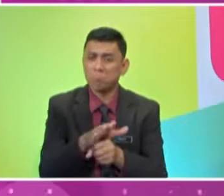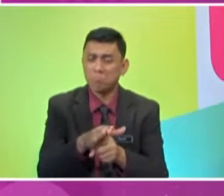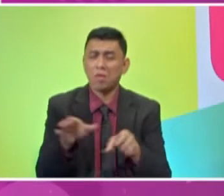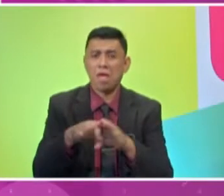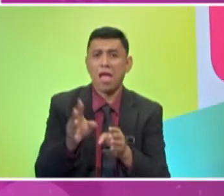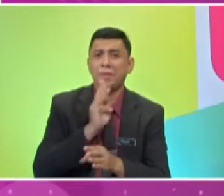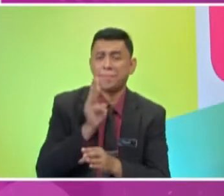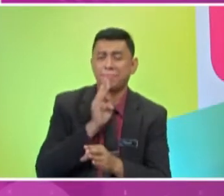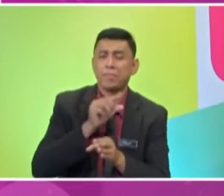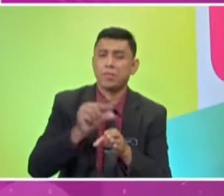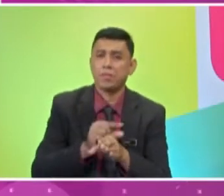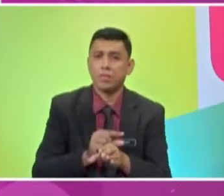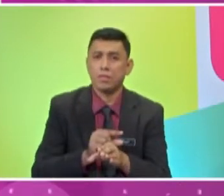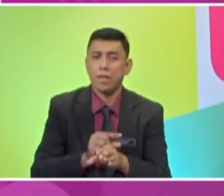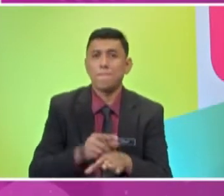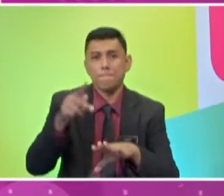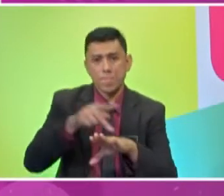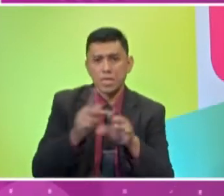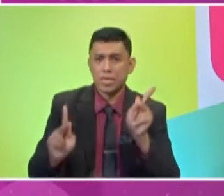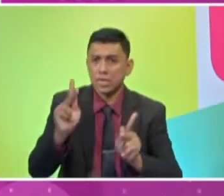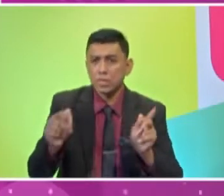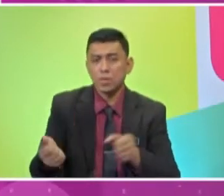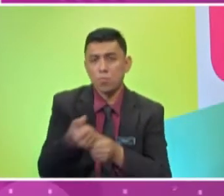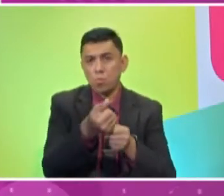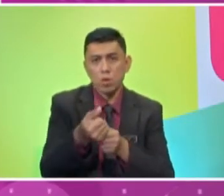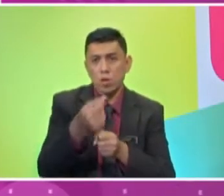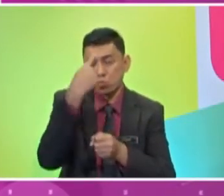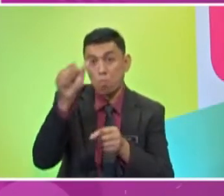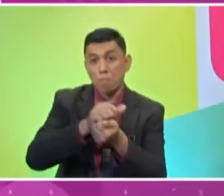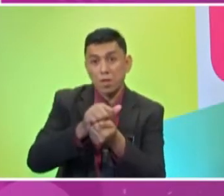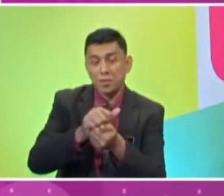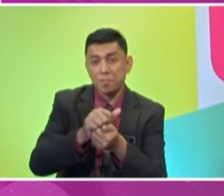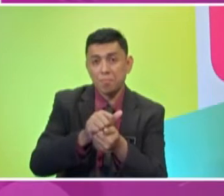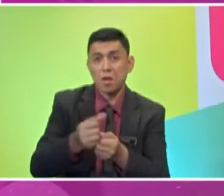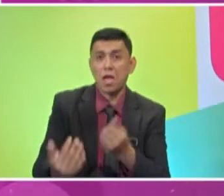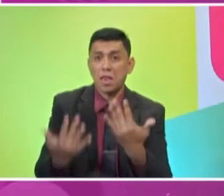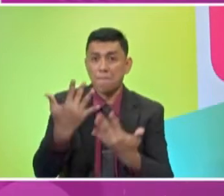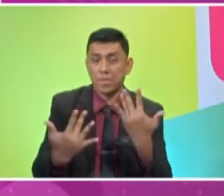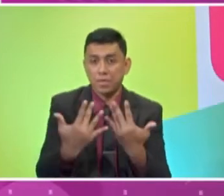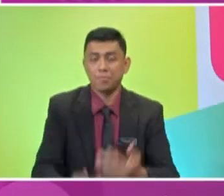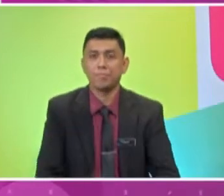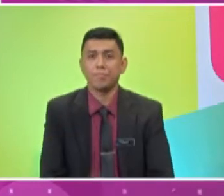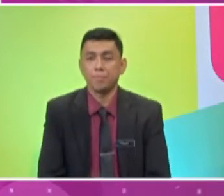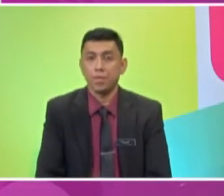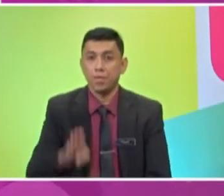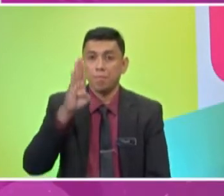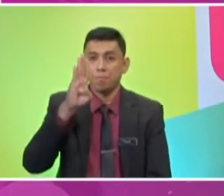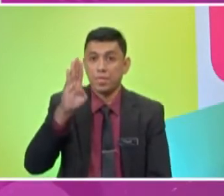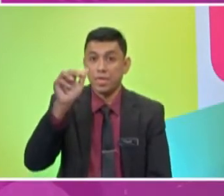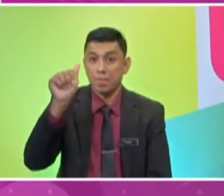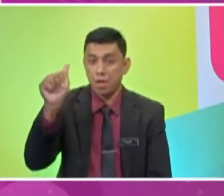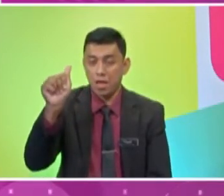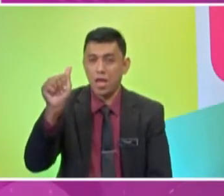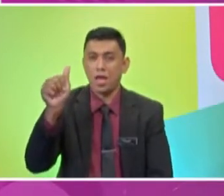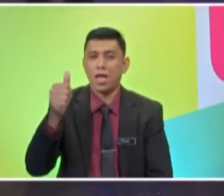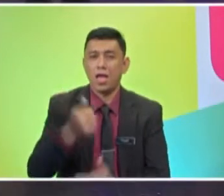akan panggil kereta bomba, betul? Okey, perkataan akhirnya ialah bomba B-A-B-A. Cuba